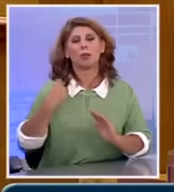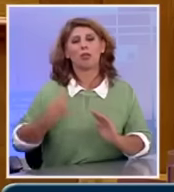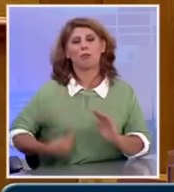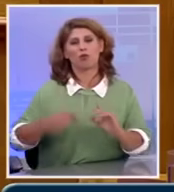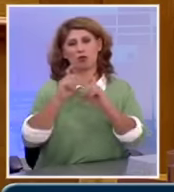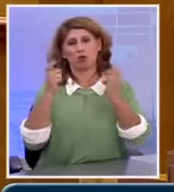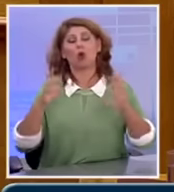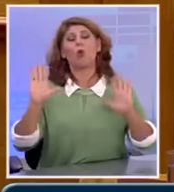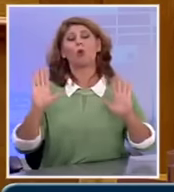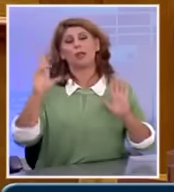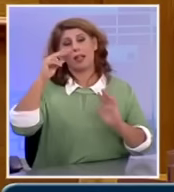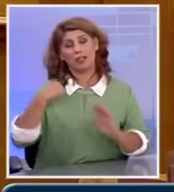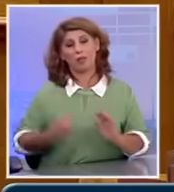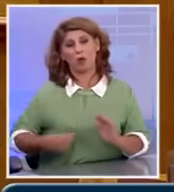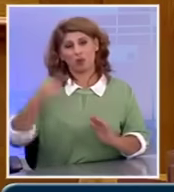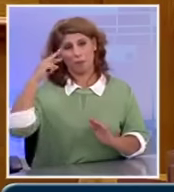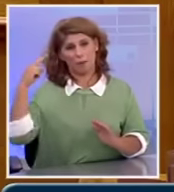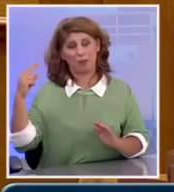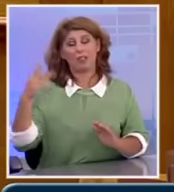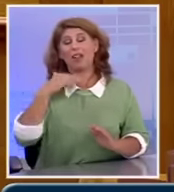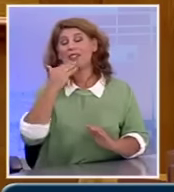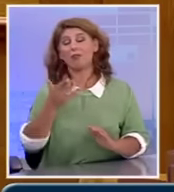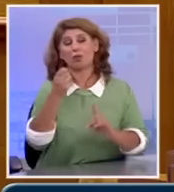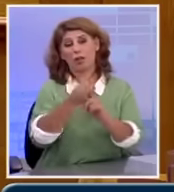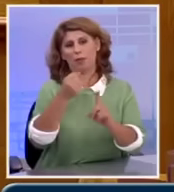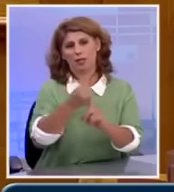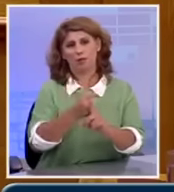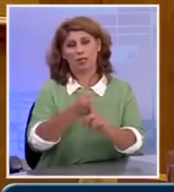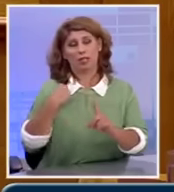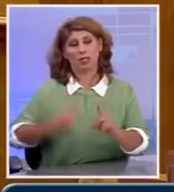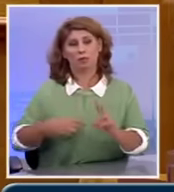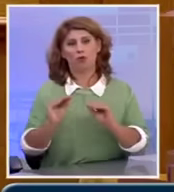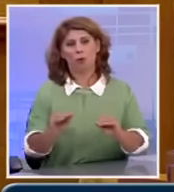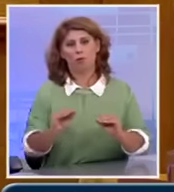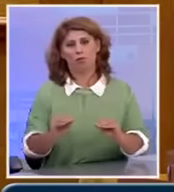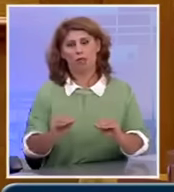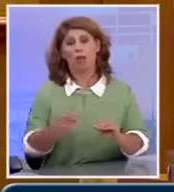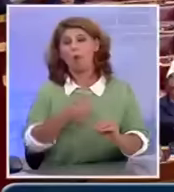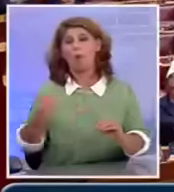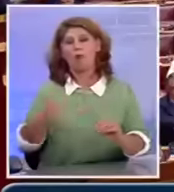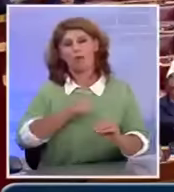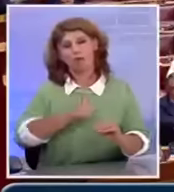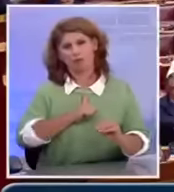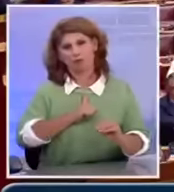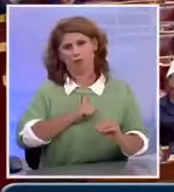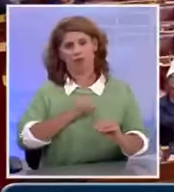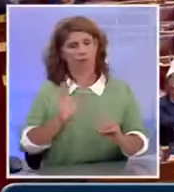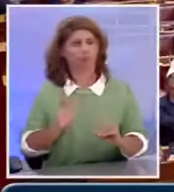πανεπιστήμιο και δεν μπορείτε να τα υπερασπιστείτε δεν μπορείτε να υπερασπιστείτε τη δημόσια παιδεία παρά μονάχα την